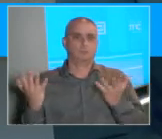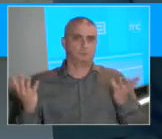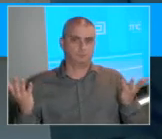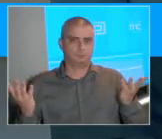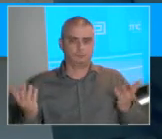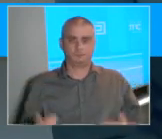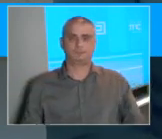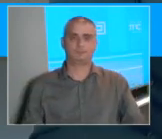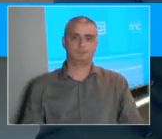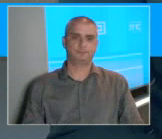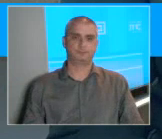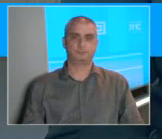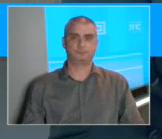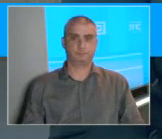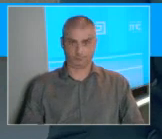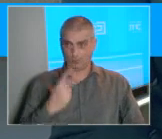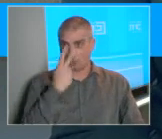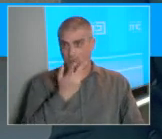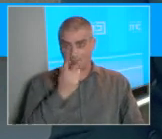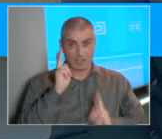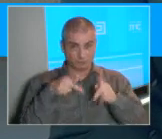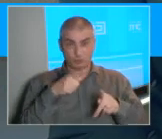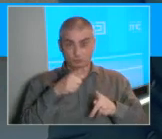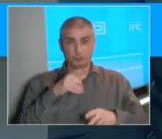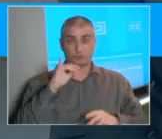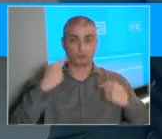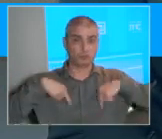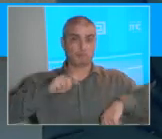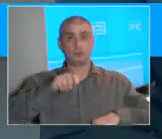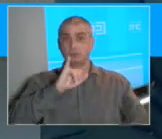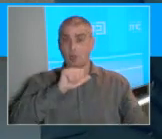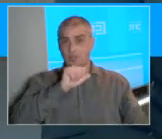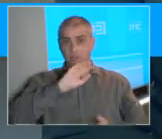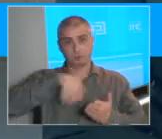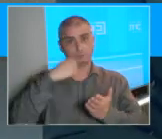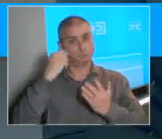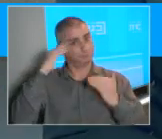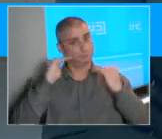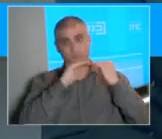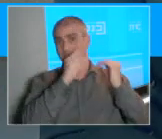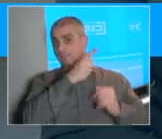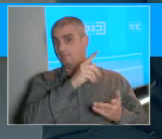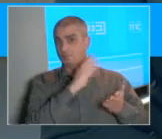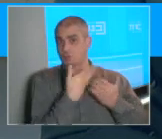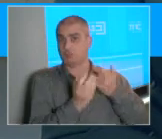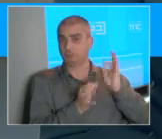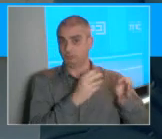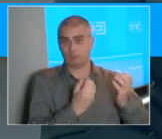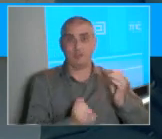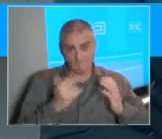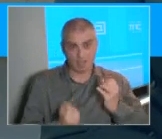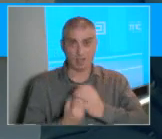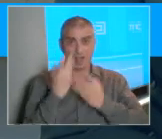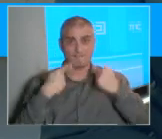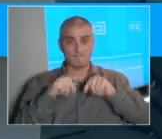הוא חלק מהליכוד. אתה רואה תסריט שבו יולי אדלשטיין מיישר קו עם אייל ינון? וכמה ועדת כנסת? אני